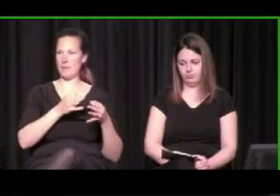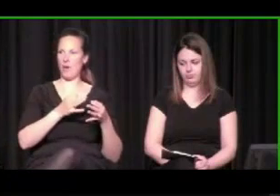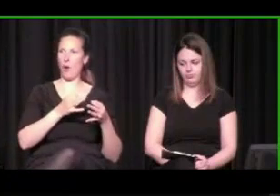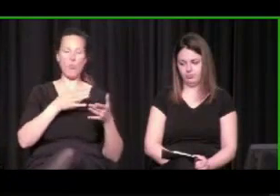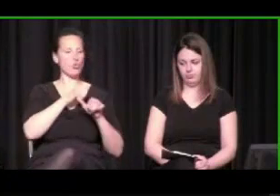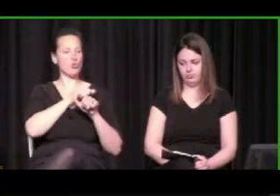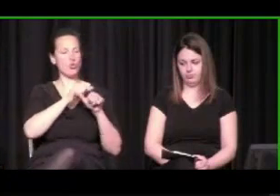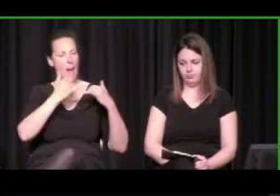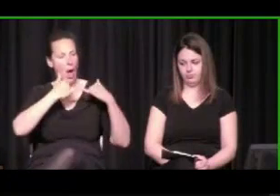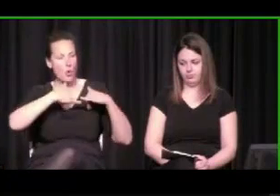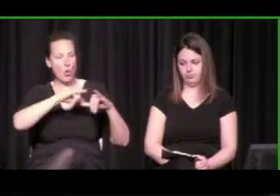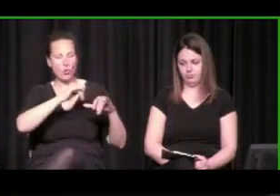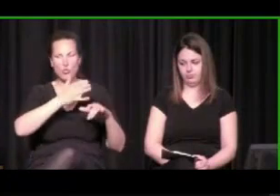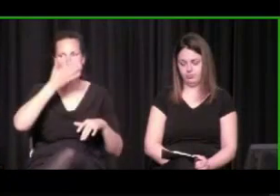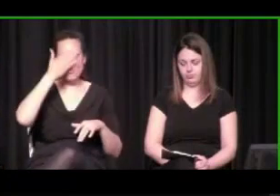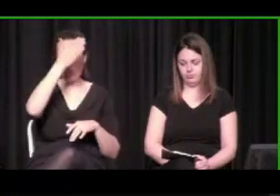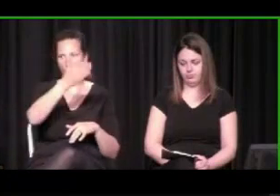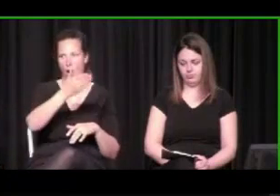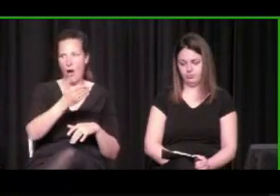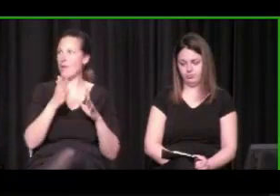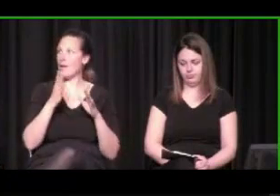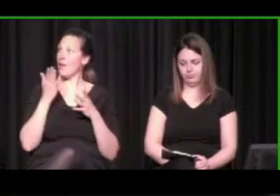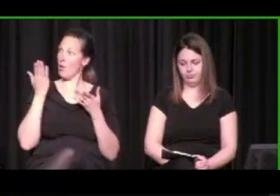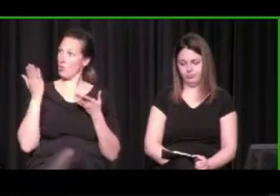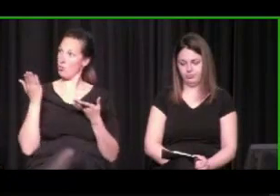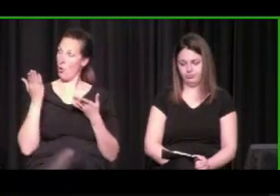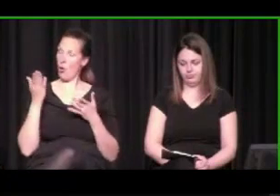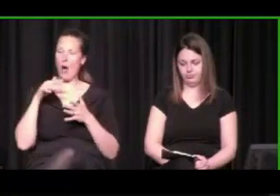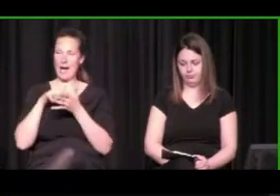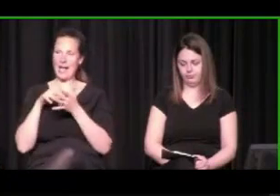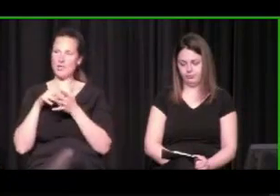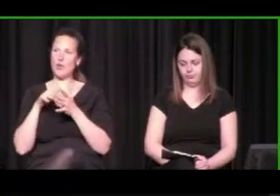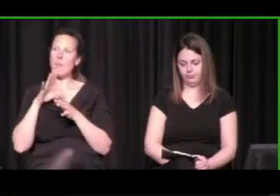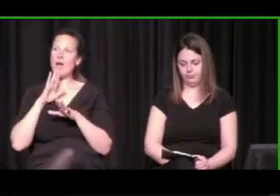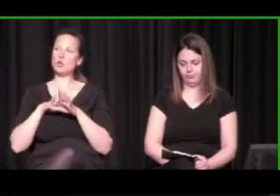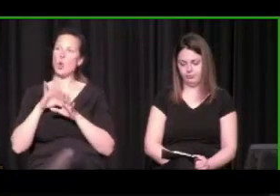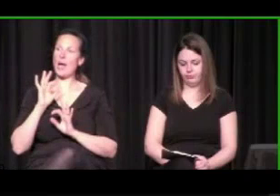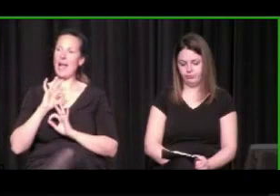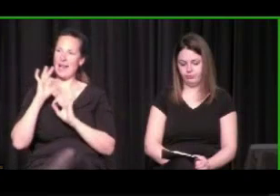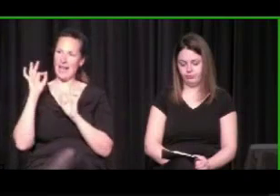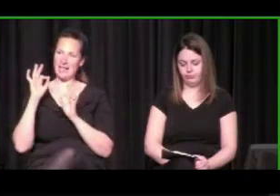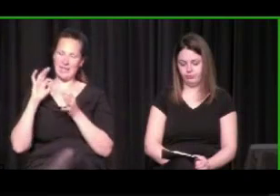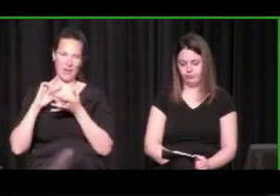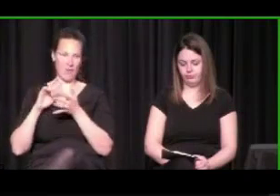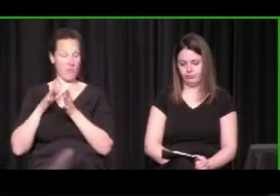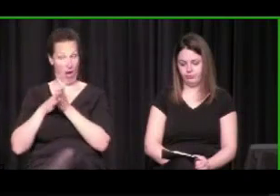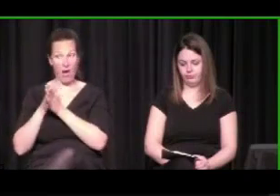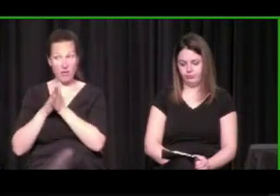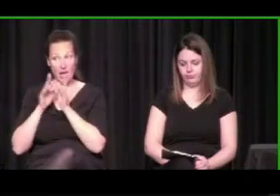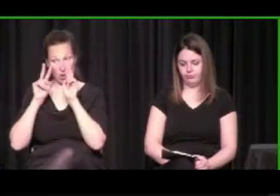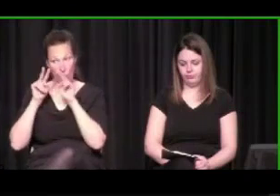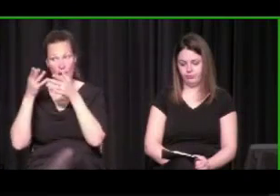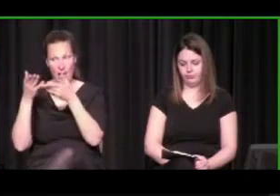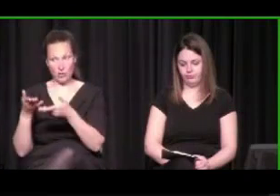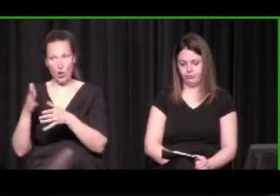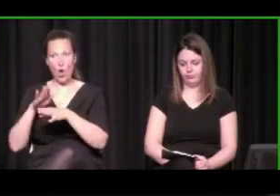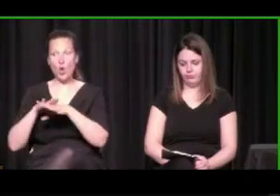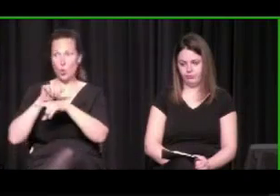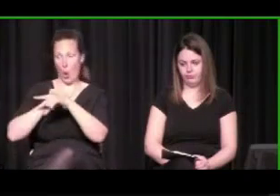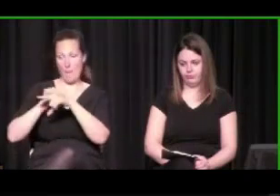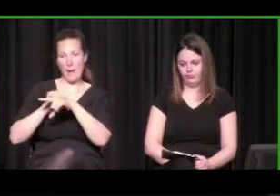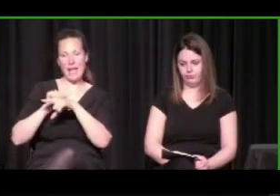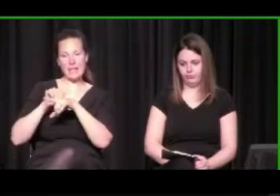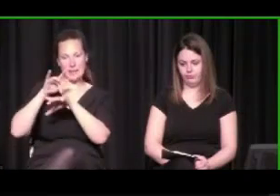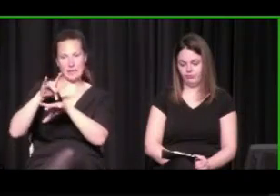perdure finalement un peu plus tard dans la vie. Donc, on a principalement des études qualitatives. C'est extrêmement intéressant parce que sur le plan de la